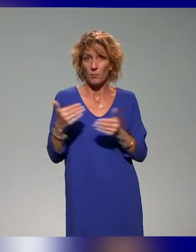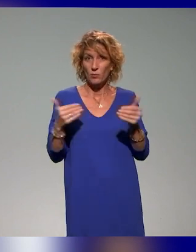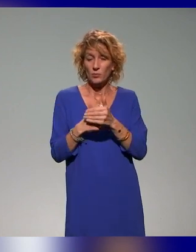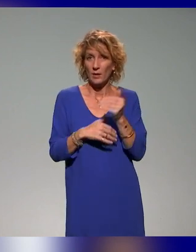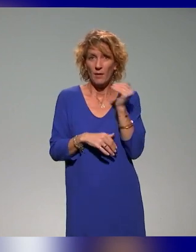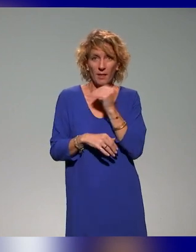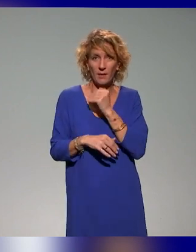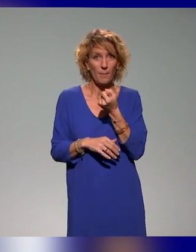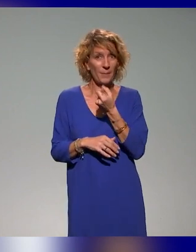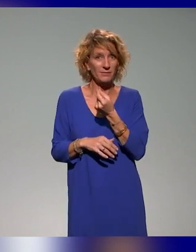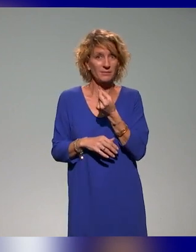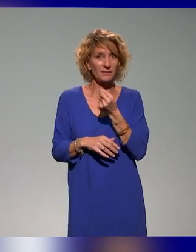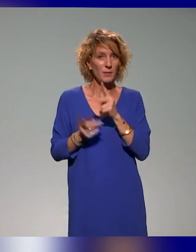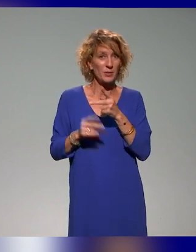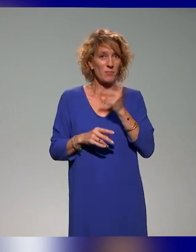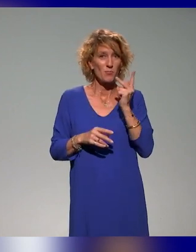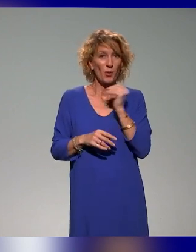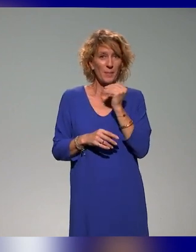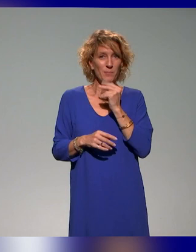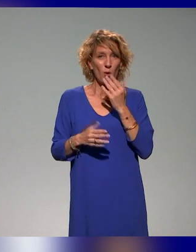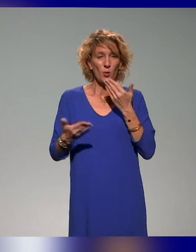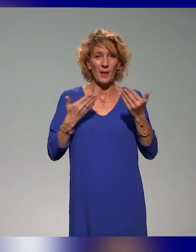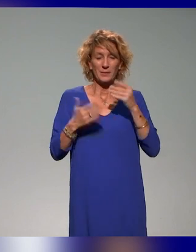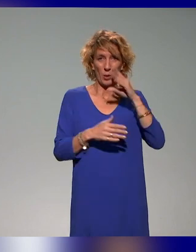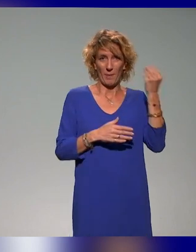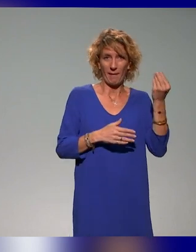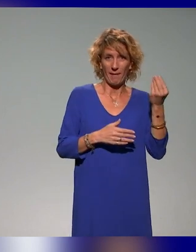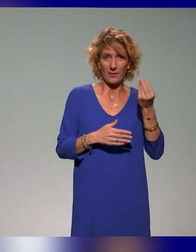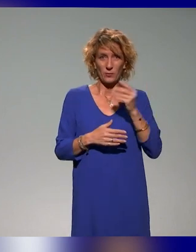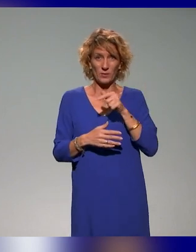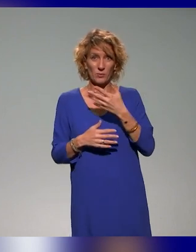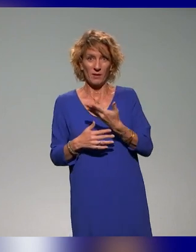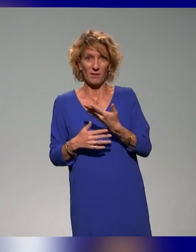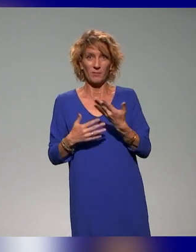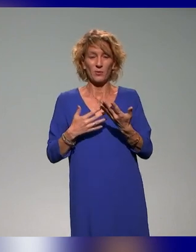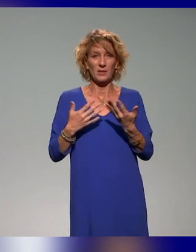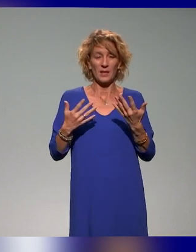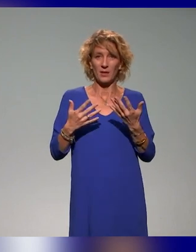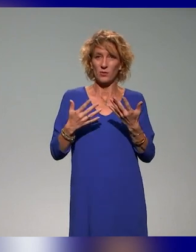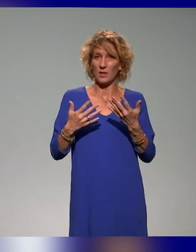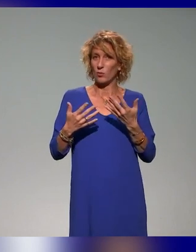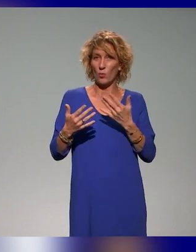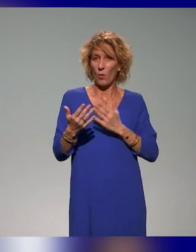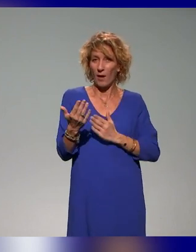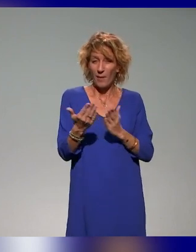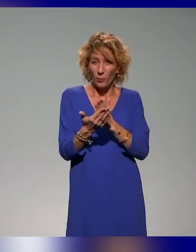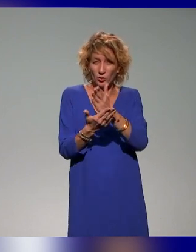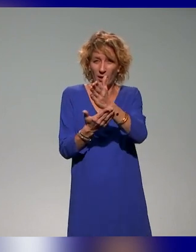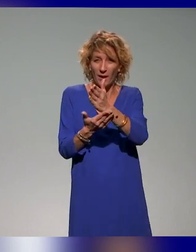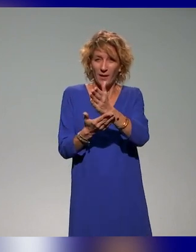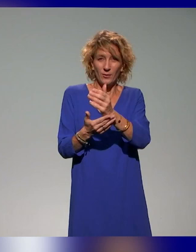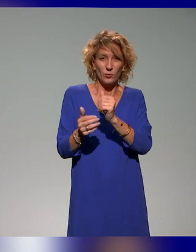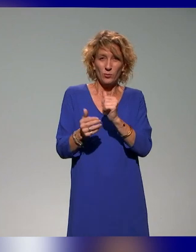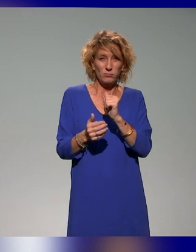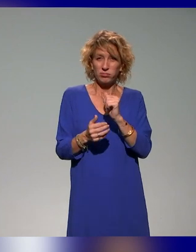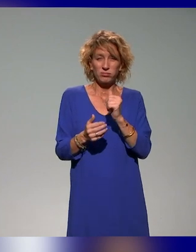plus vite que nos petits bras. C'est pour ça que l'intérêt, c'est quand même d'en faire une grande aventure communautaire pour que aussi chacun